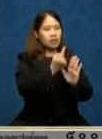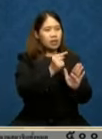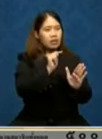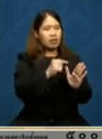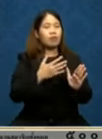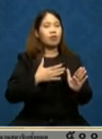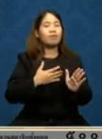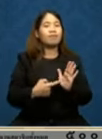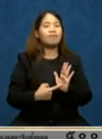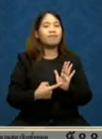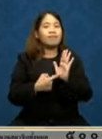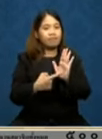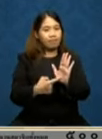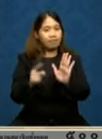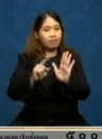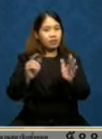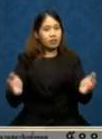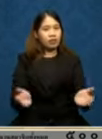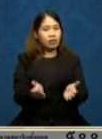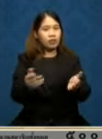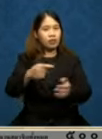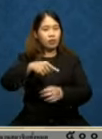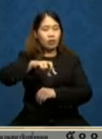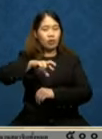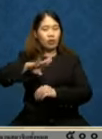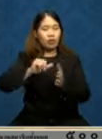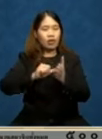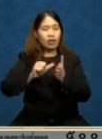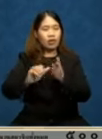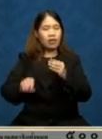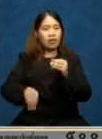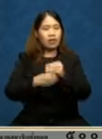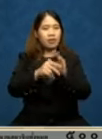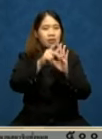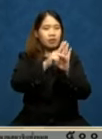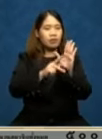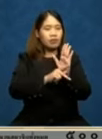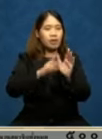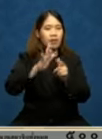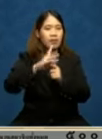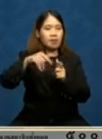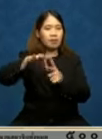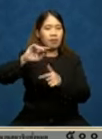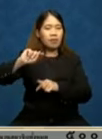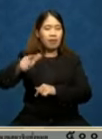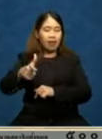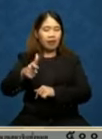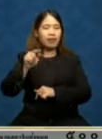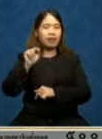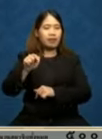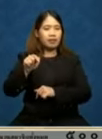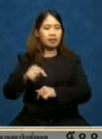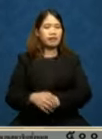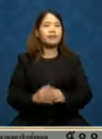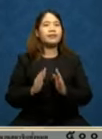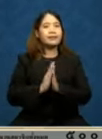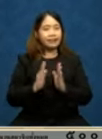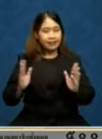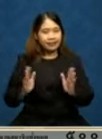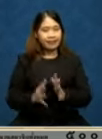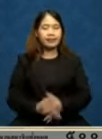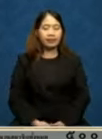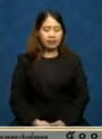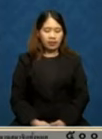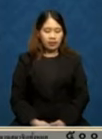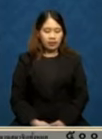ผมจึงขอสนับสนุนพระราชบัญญัติแก้ไขเพิ่มเติมประมวลกฎหมายแพ่งพาณิชย์ฉบับที่พ.ศ.อันนี้ครับขอบคุณครับ